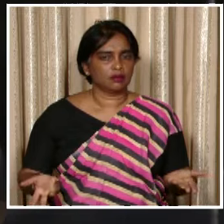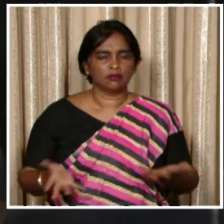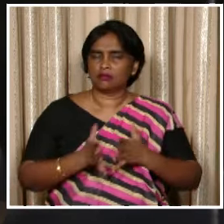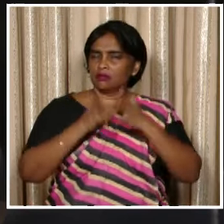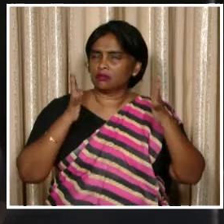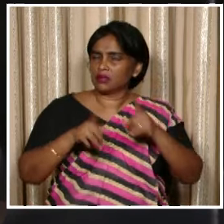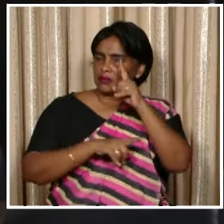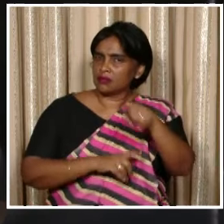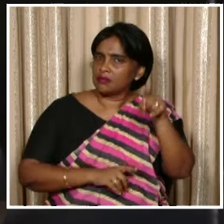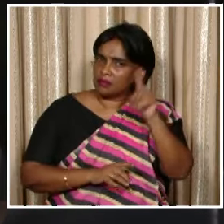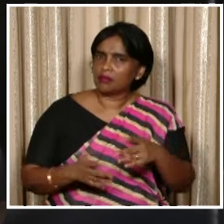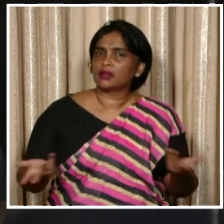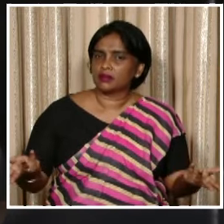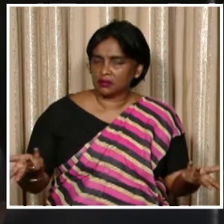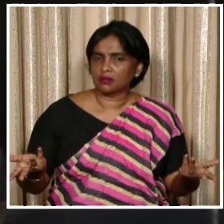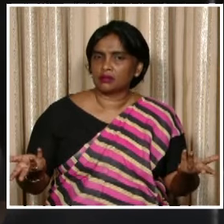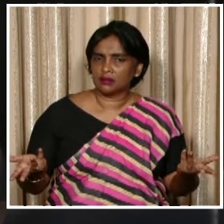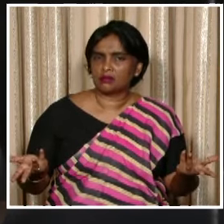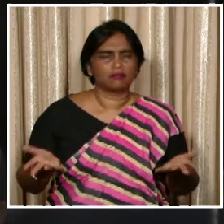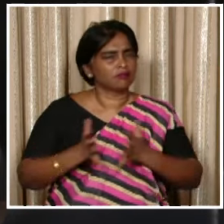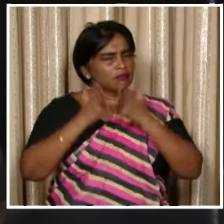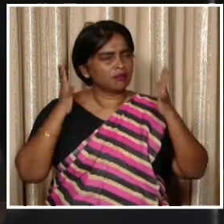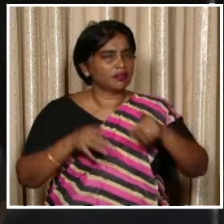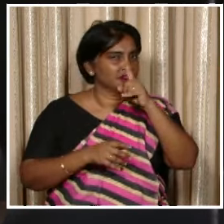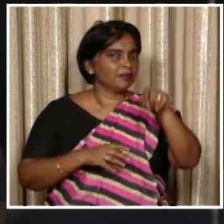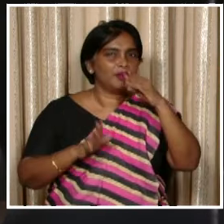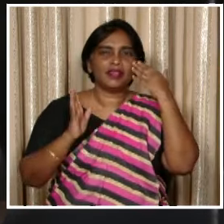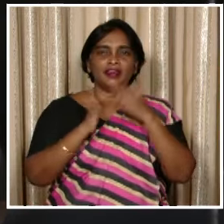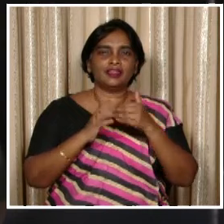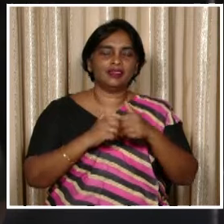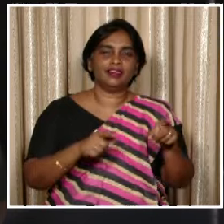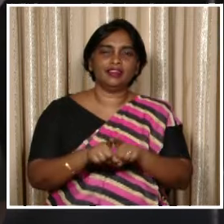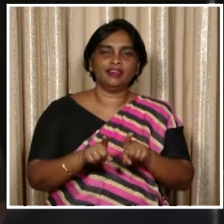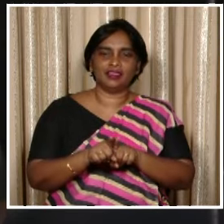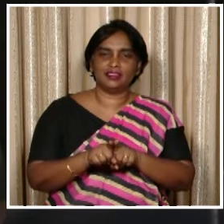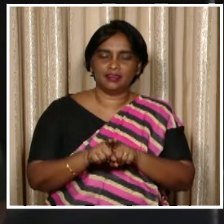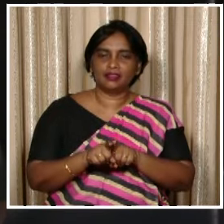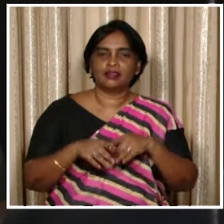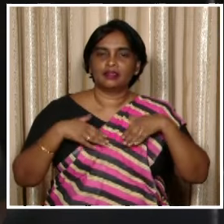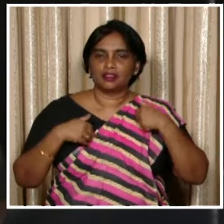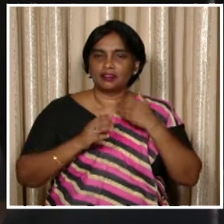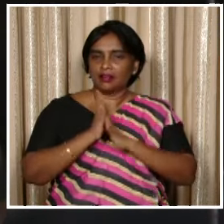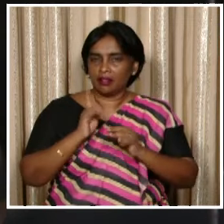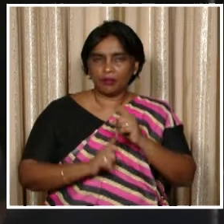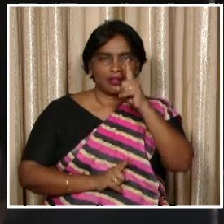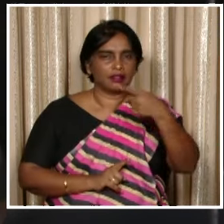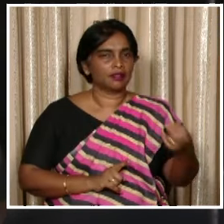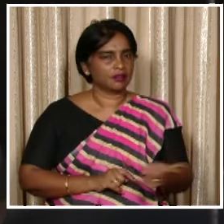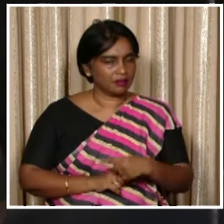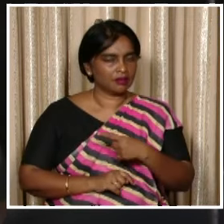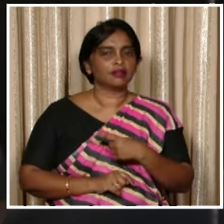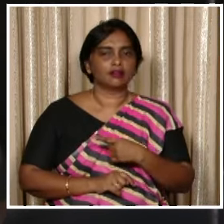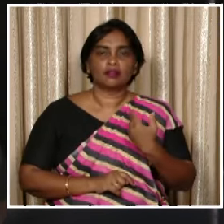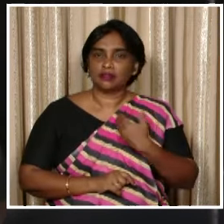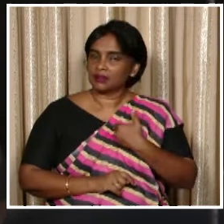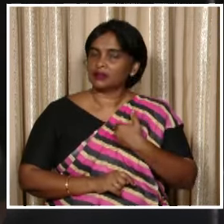කොච්චර වැරදිද සභාපතිතුමා, කොච්චර වැරදිද? අපේ සෞඛ්‍ය අමාත්‍යතුමා ඉන්න එක දවසකට